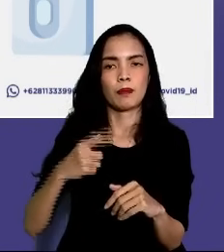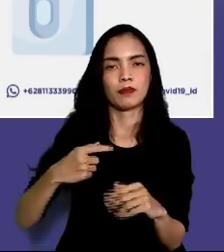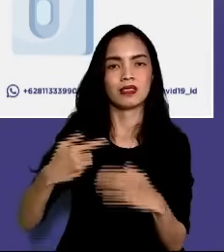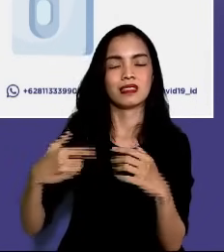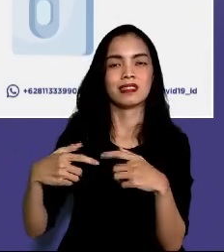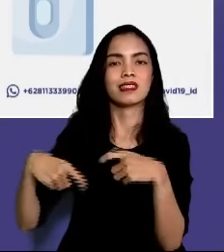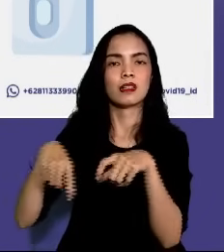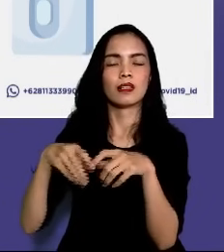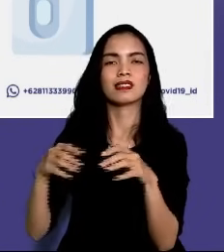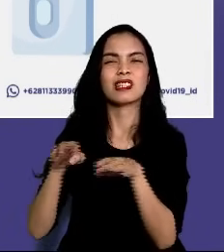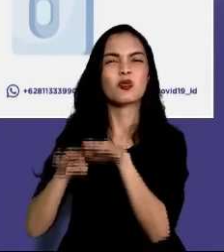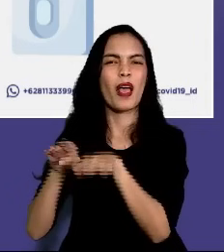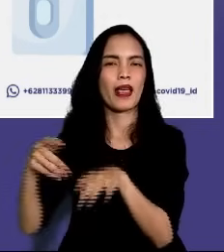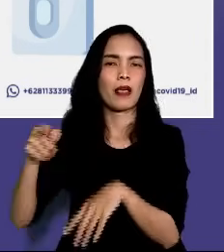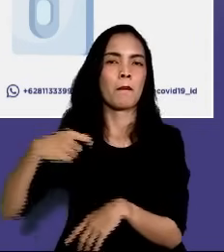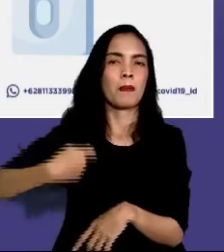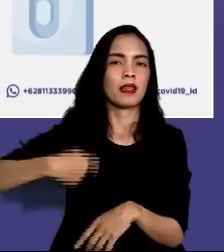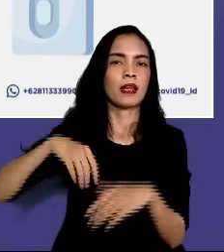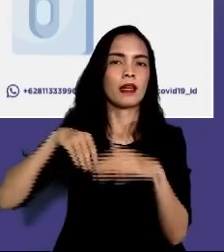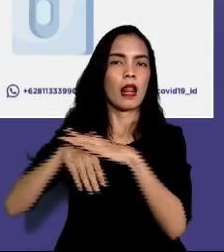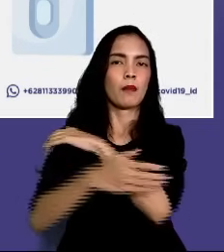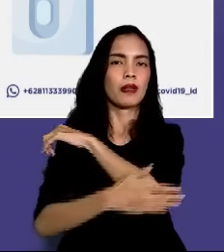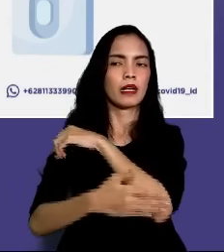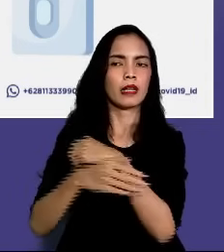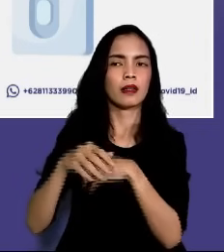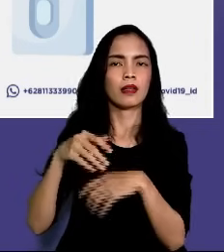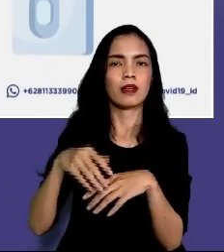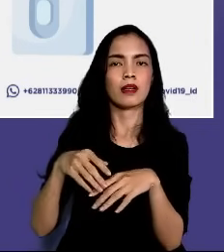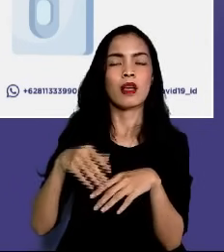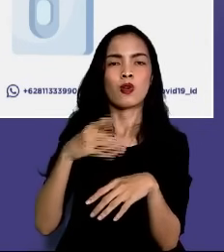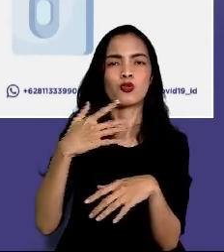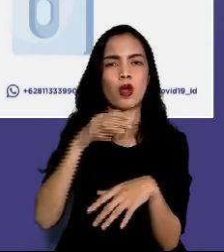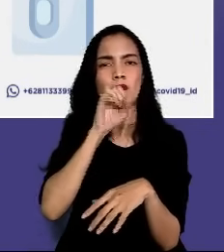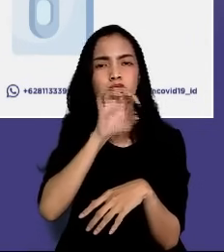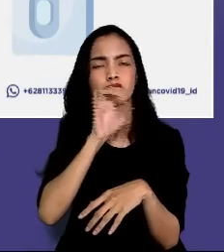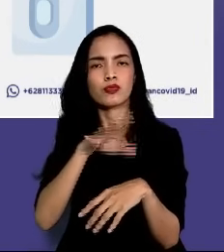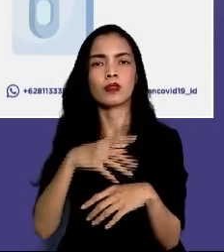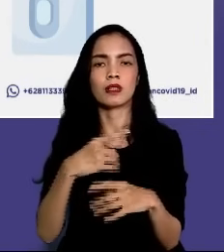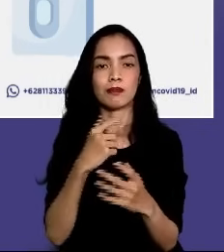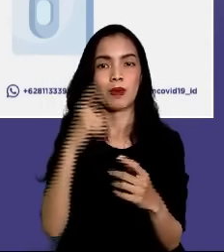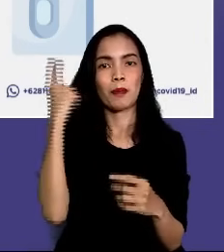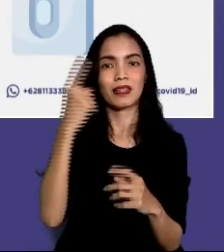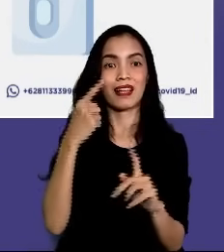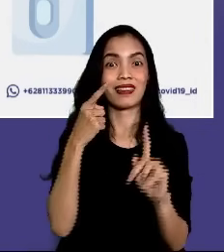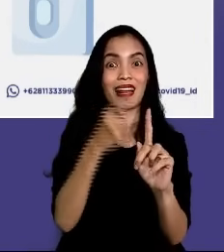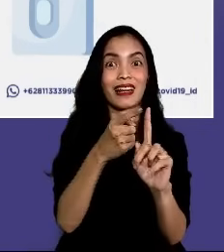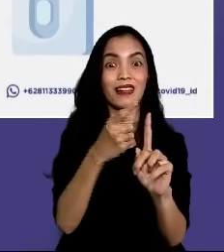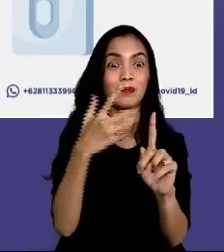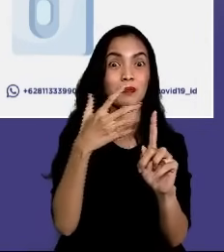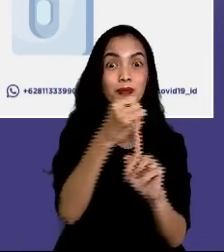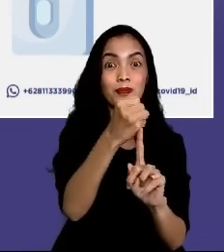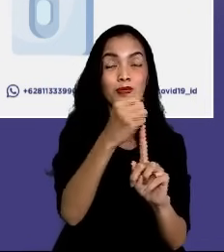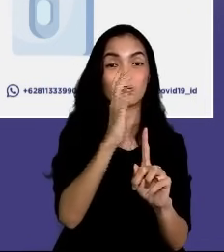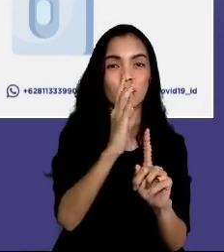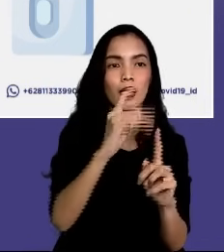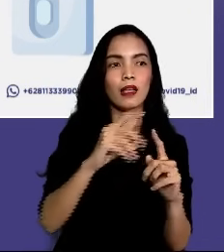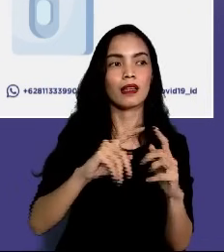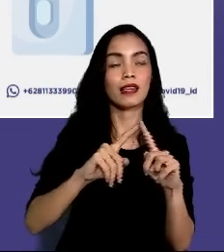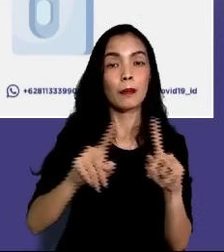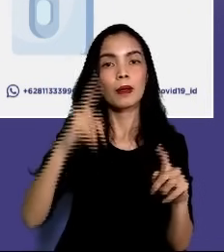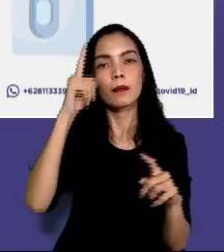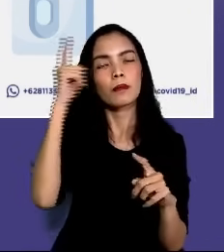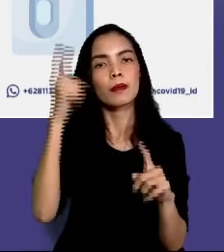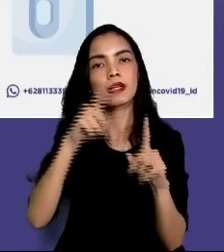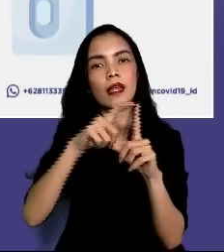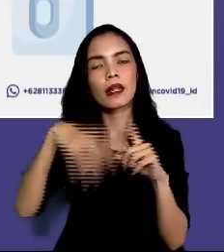Negeri, walaupun secara jelas pemerintah pusat telah menetapkan angka target testing, namun pemerintah daerah wajib